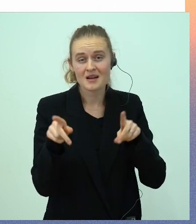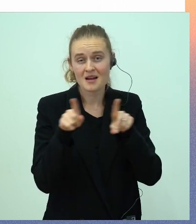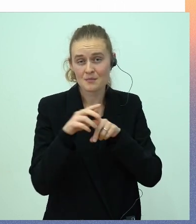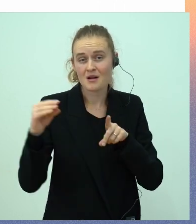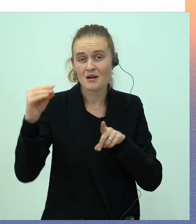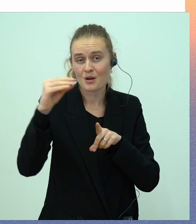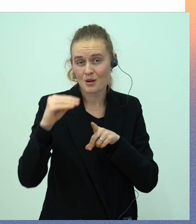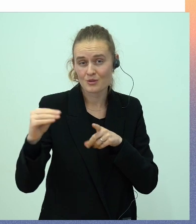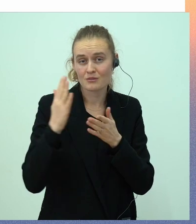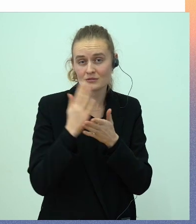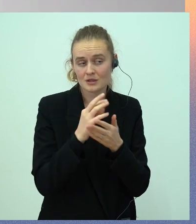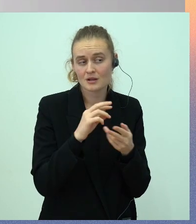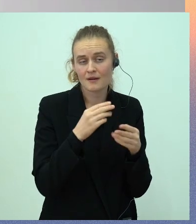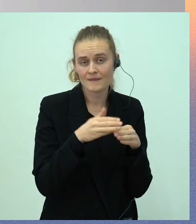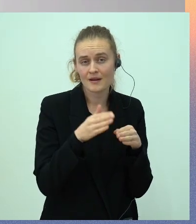Tad